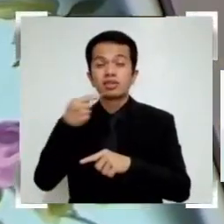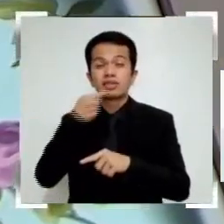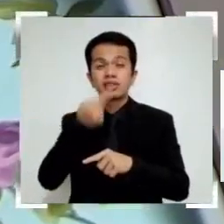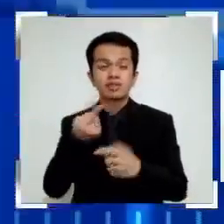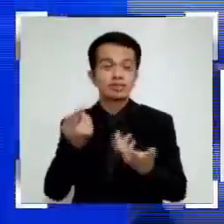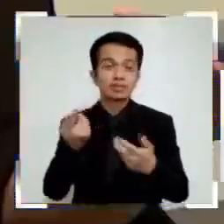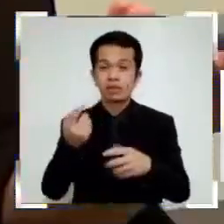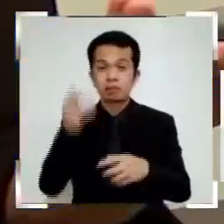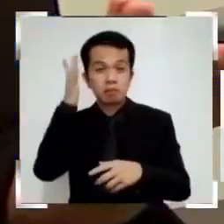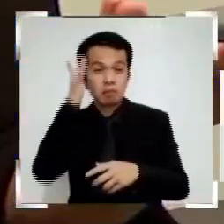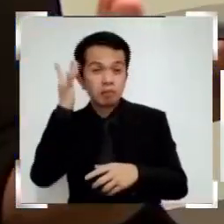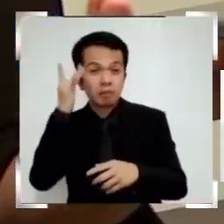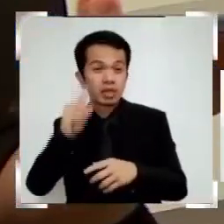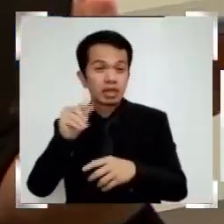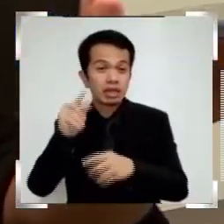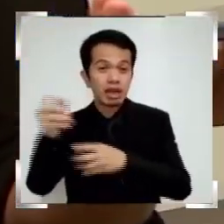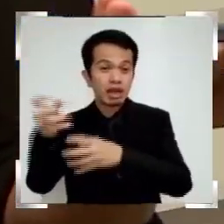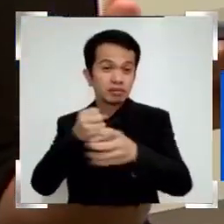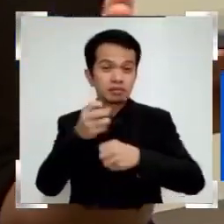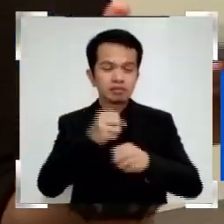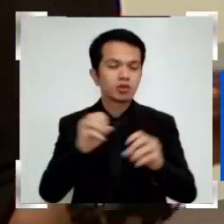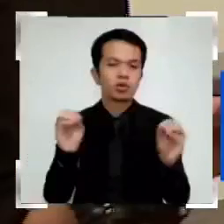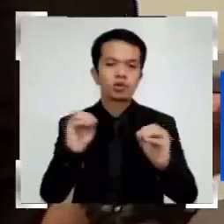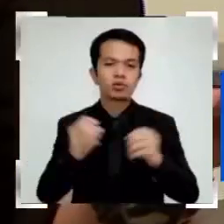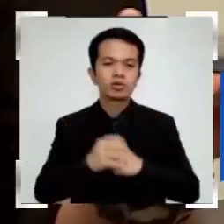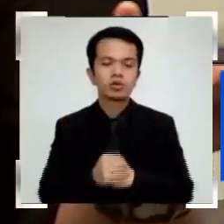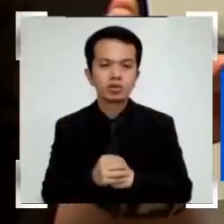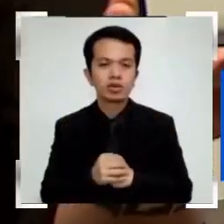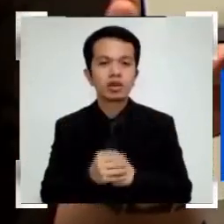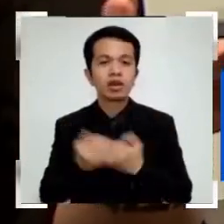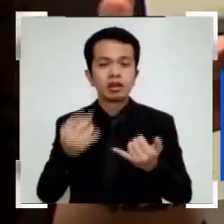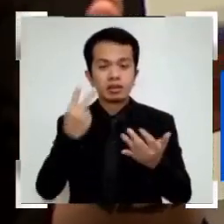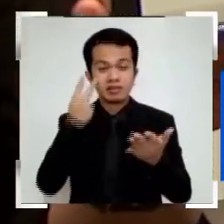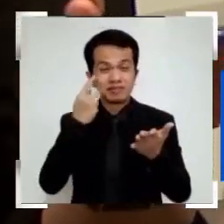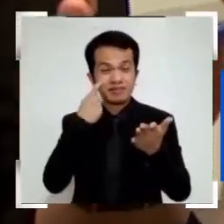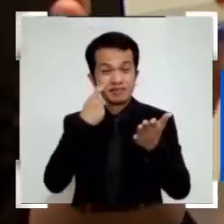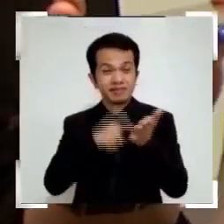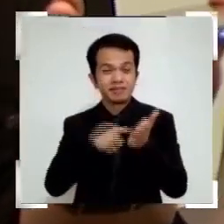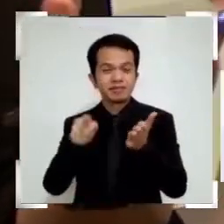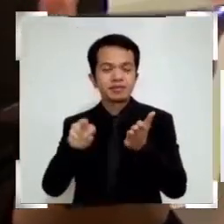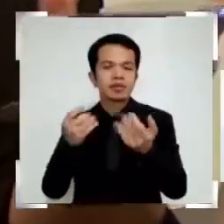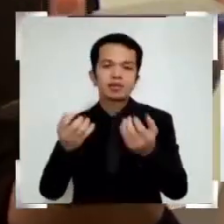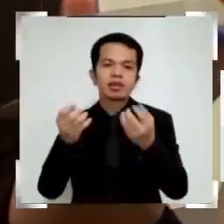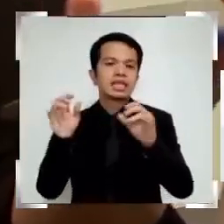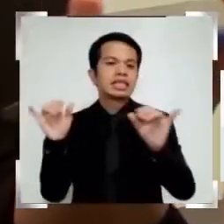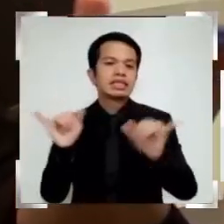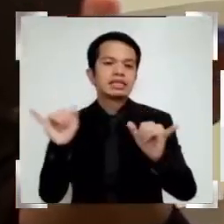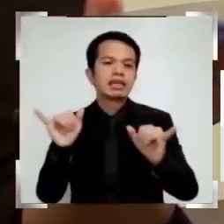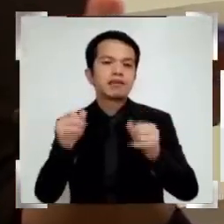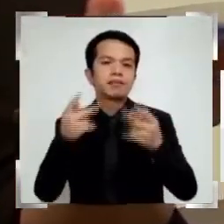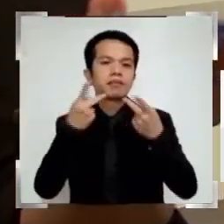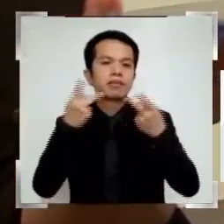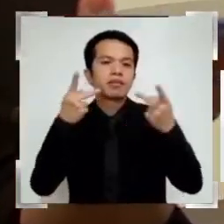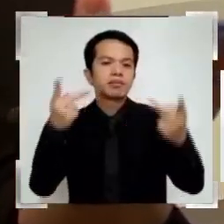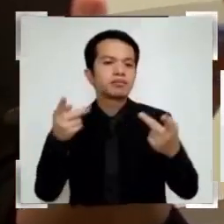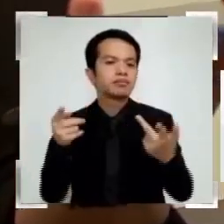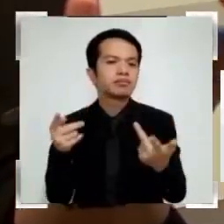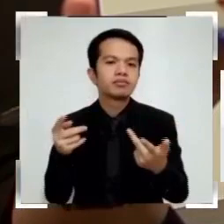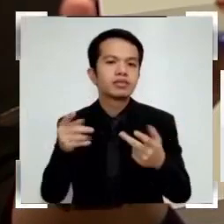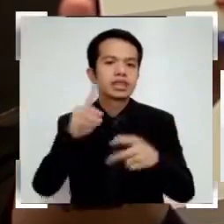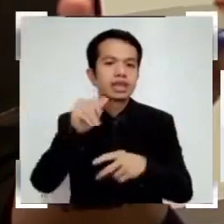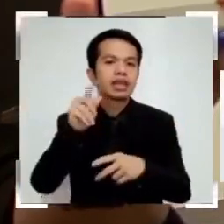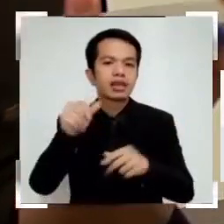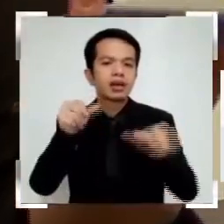ang nanakaw. If you look at the data that was breached, it's the same publicly available or same data posted in the